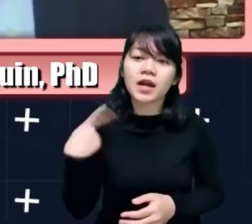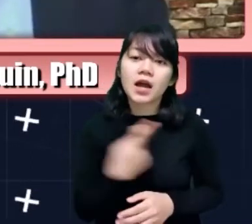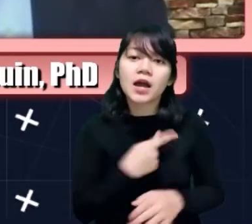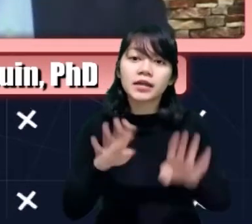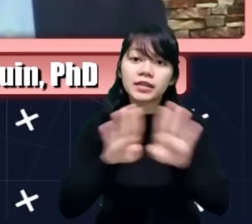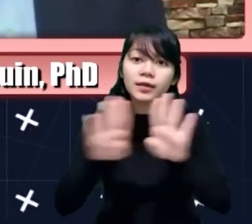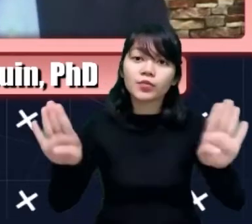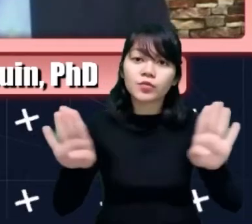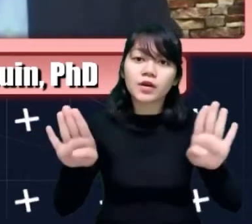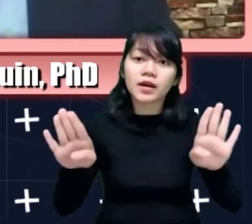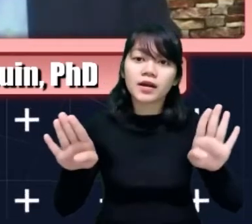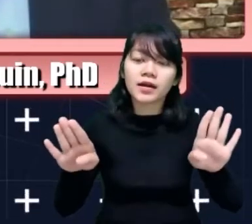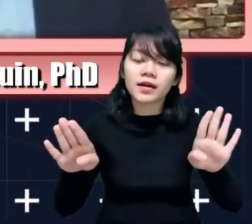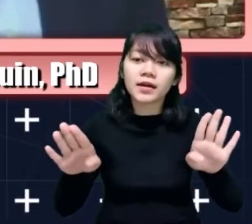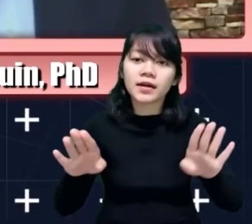yang